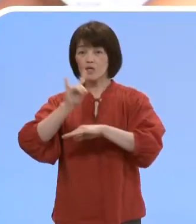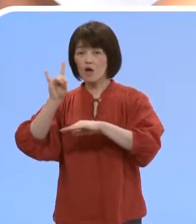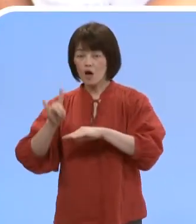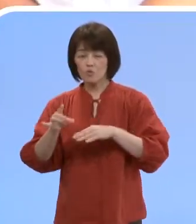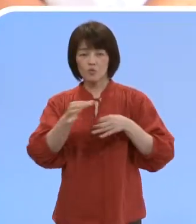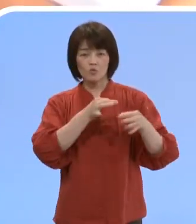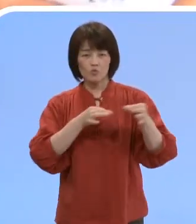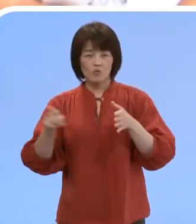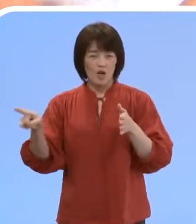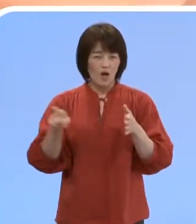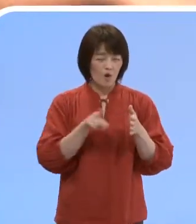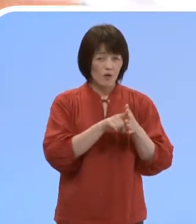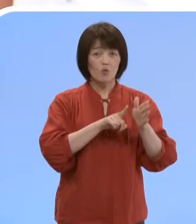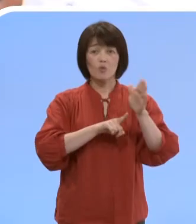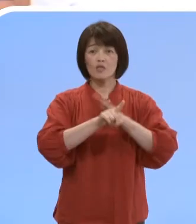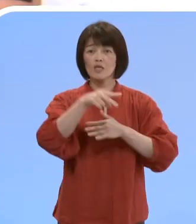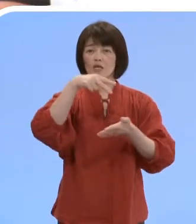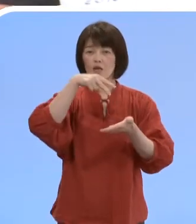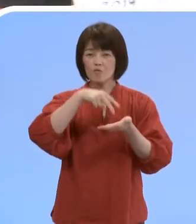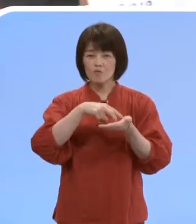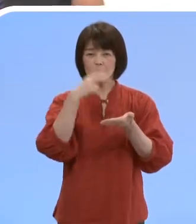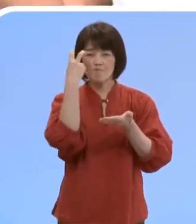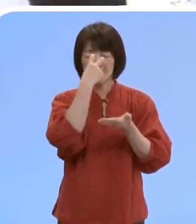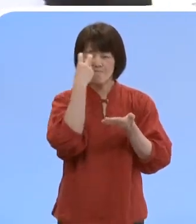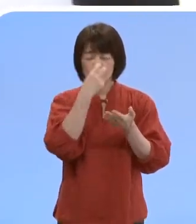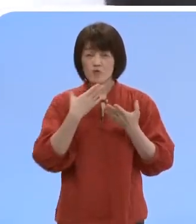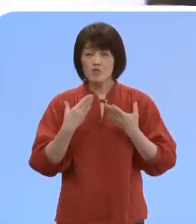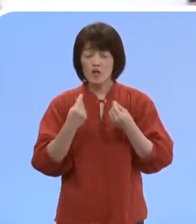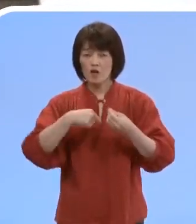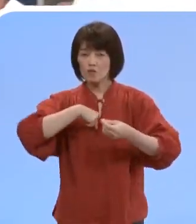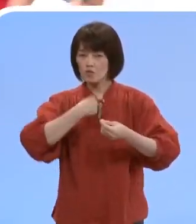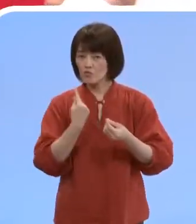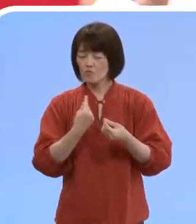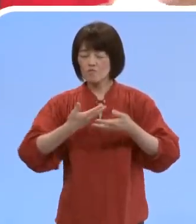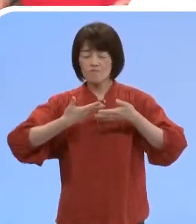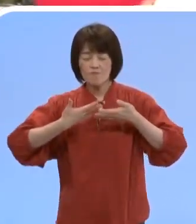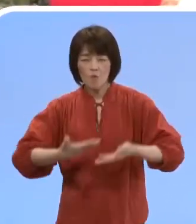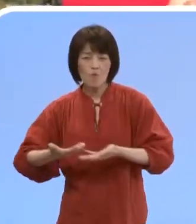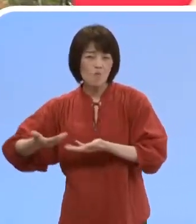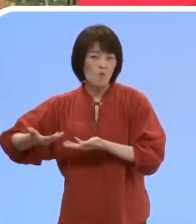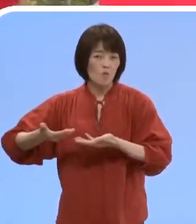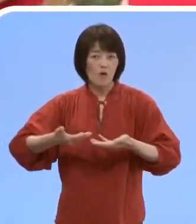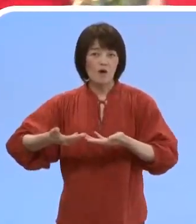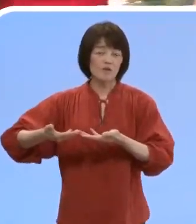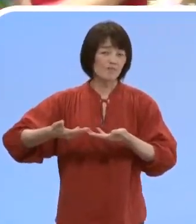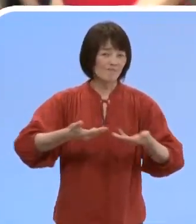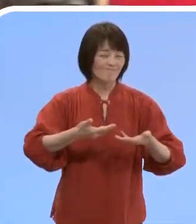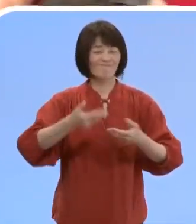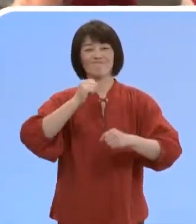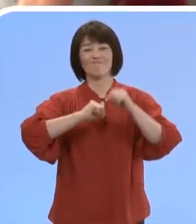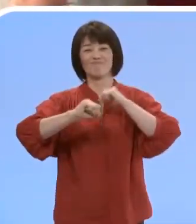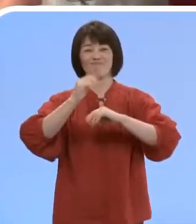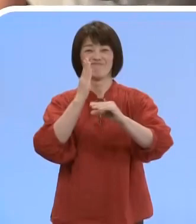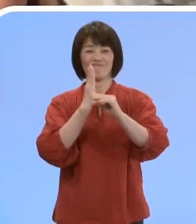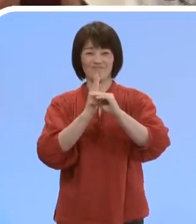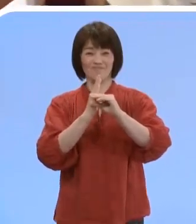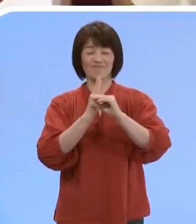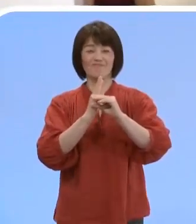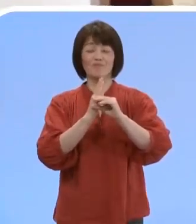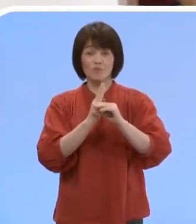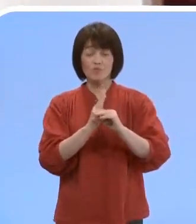のイベントリーダーとして、あちこちに気を配りながら、ご自身も重いものを運んだり大活